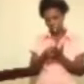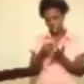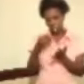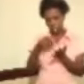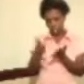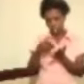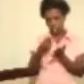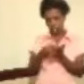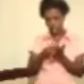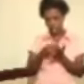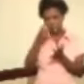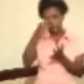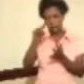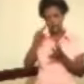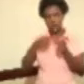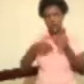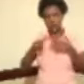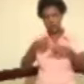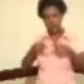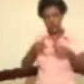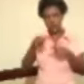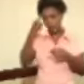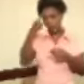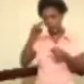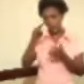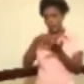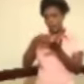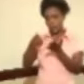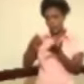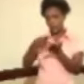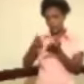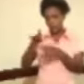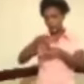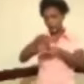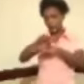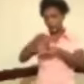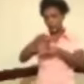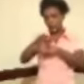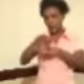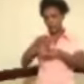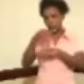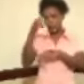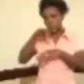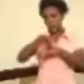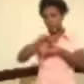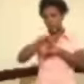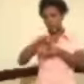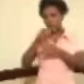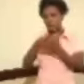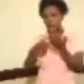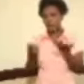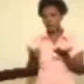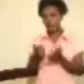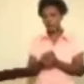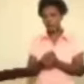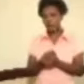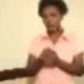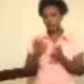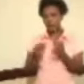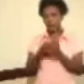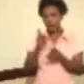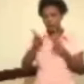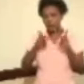qui t'a voulu investir en Haïti, mais y a peur question Tessao, à qui appartiennent les terres? La question du foncier, du